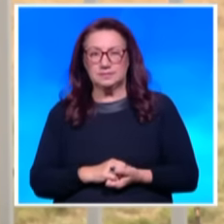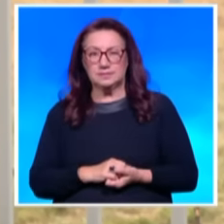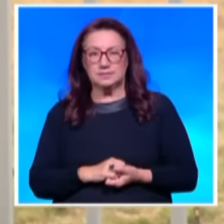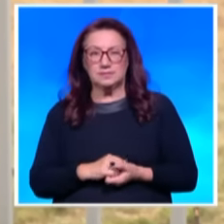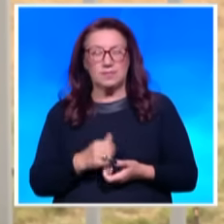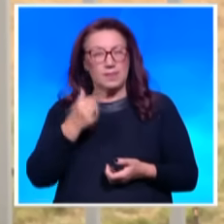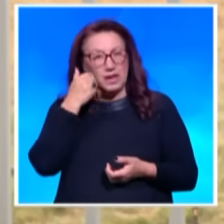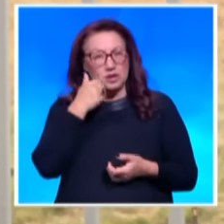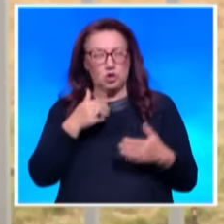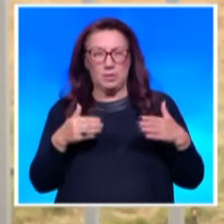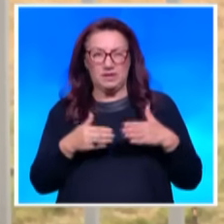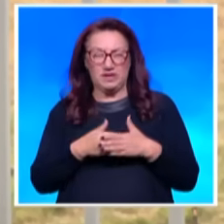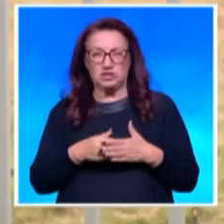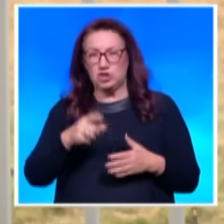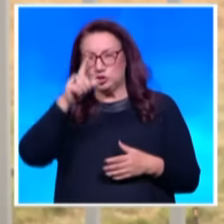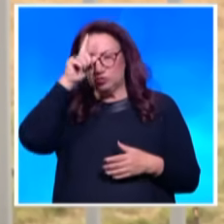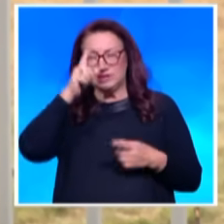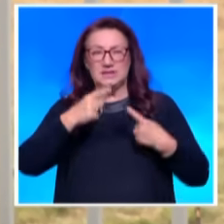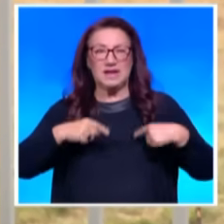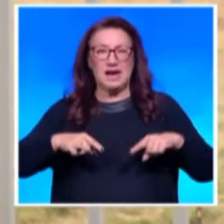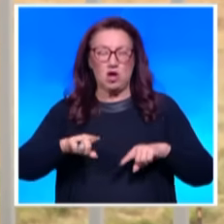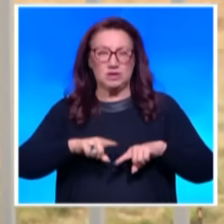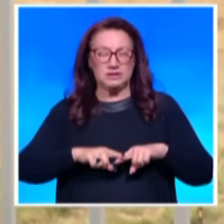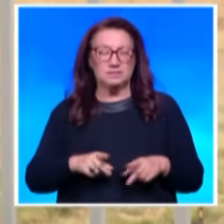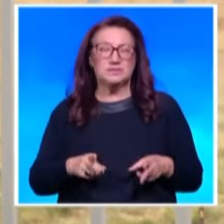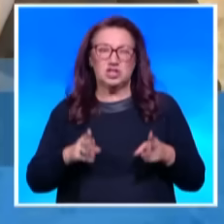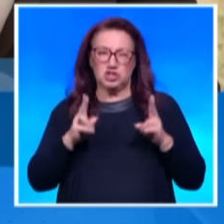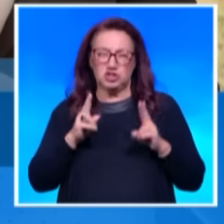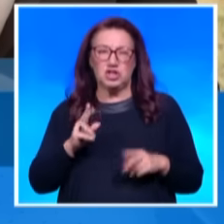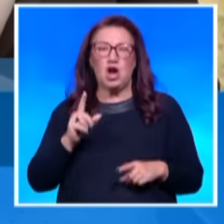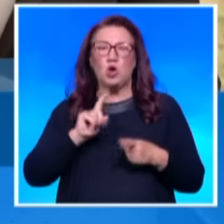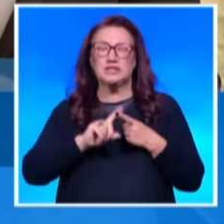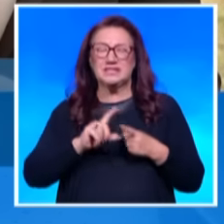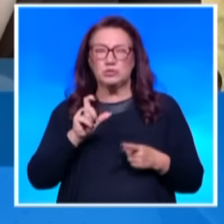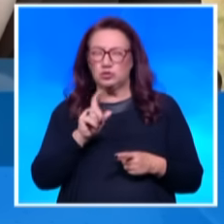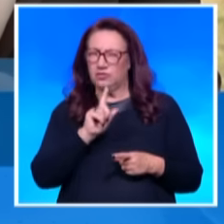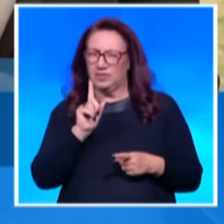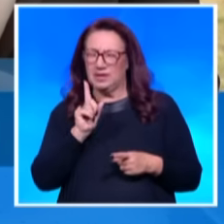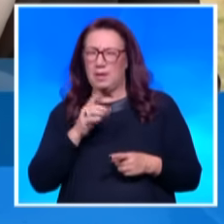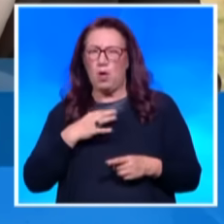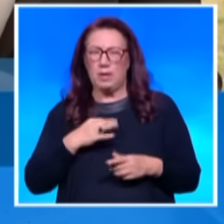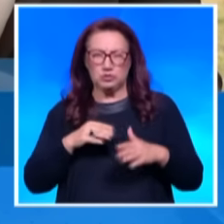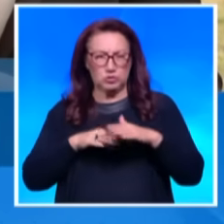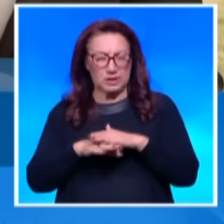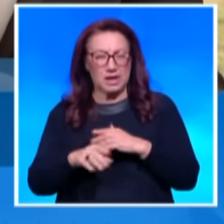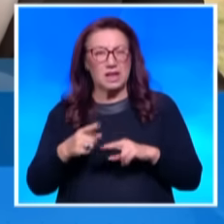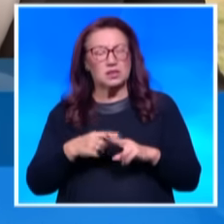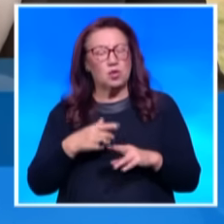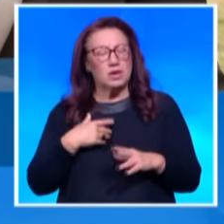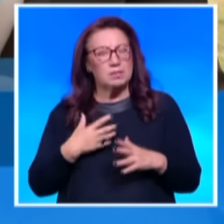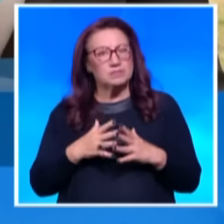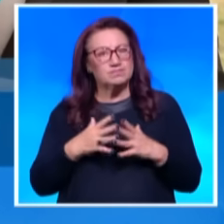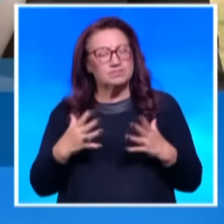Добър вечер. Софийският районен съд реши, че Константин Суботинов няма опасност да се укрие, но пък е лично с висока степен на обществена